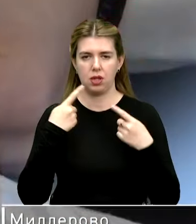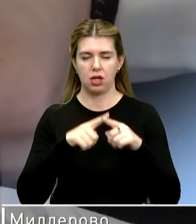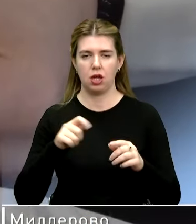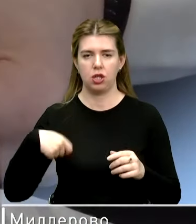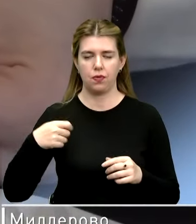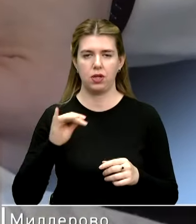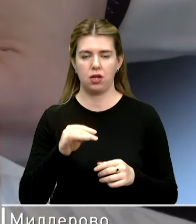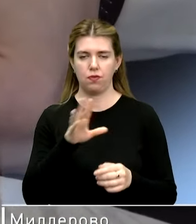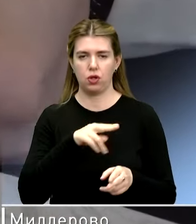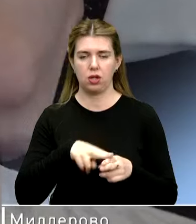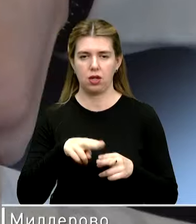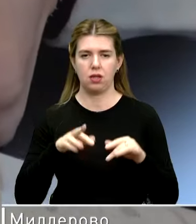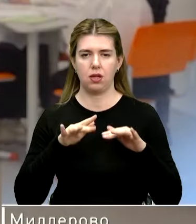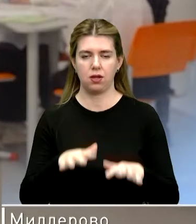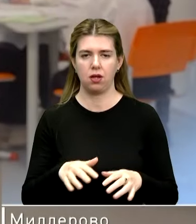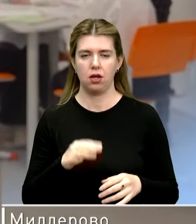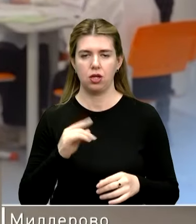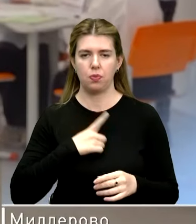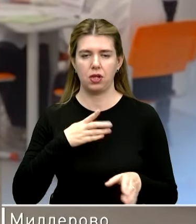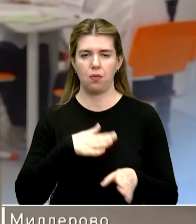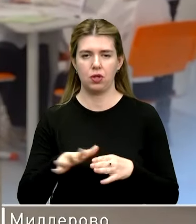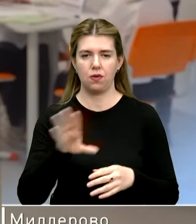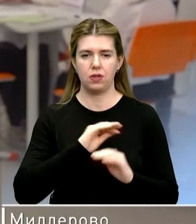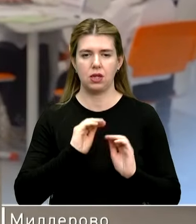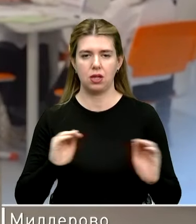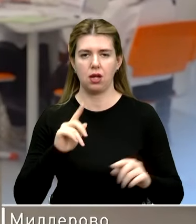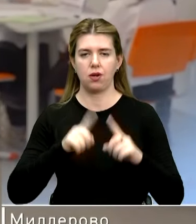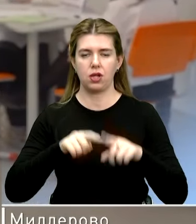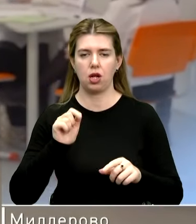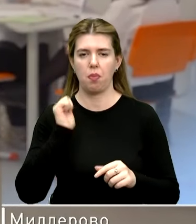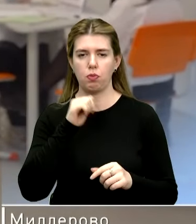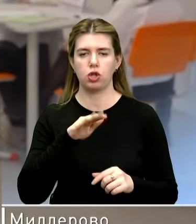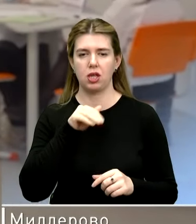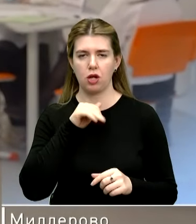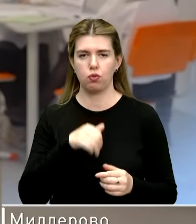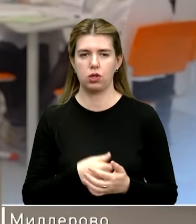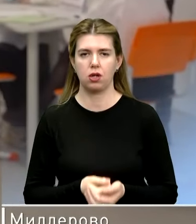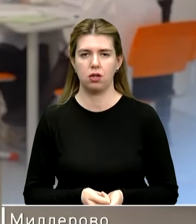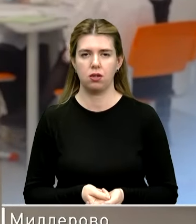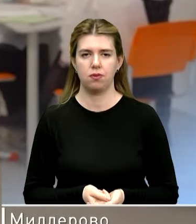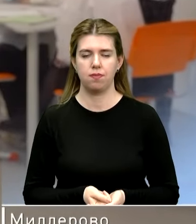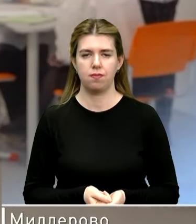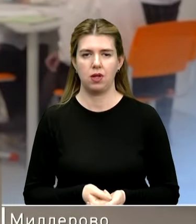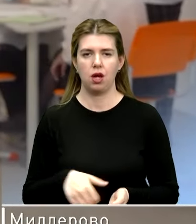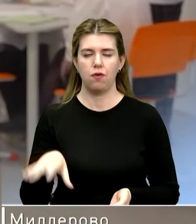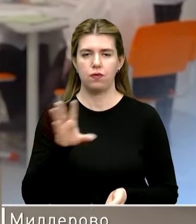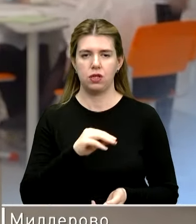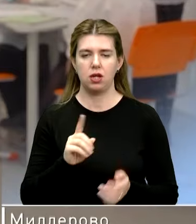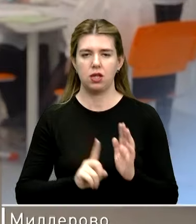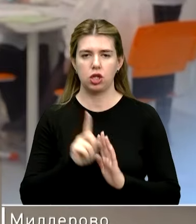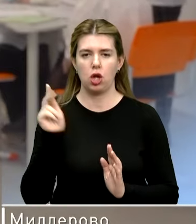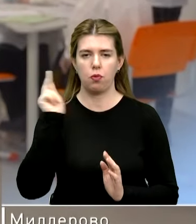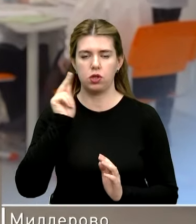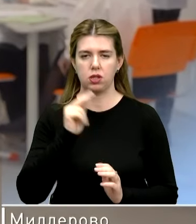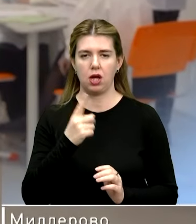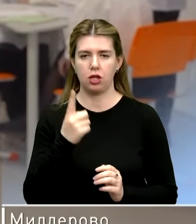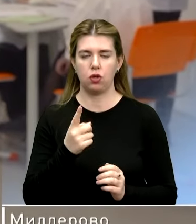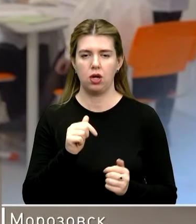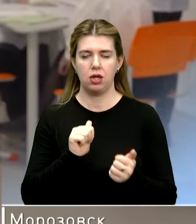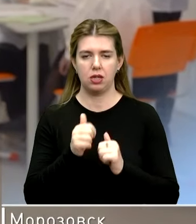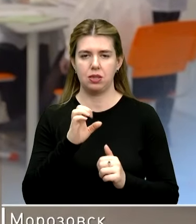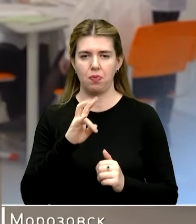швейное и столярное дело. Наконец-таки сбылась мечта всех детей, родителей, бабушек и дедушек. Все-таки мы начинаем учиться в одну